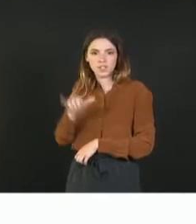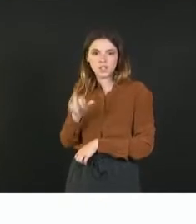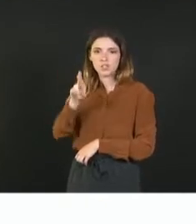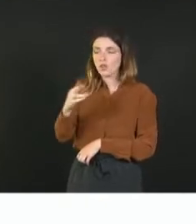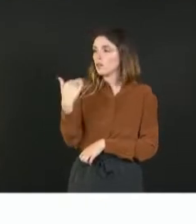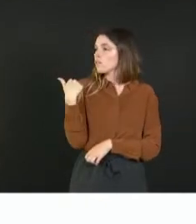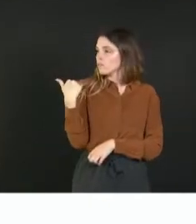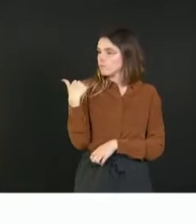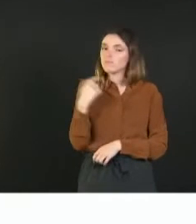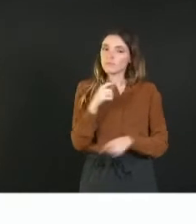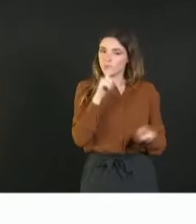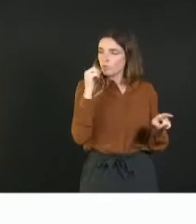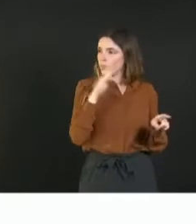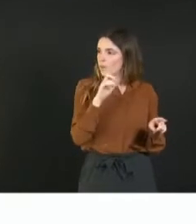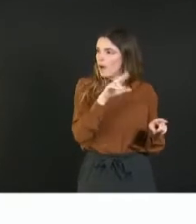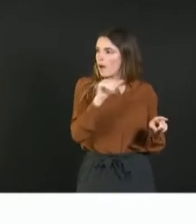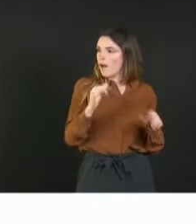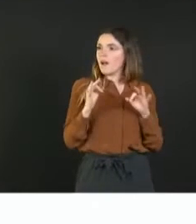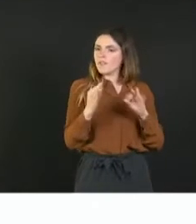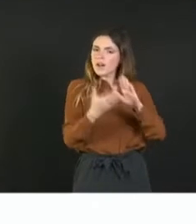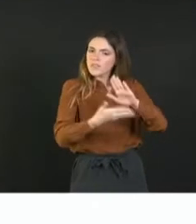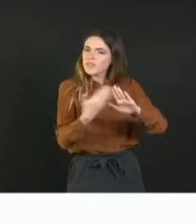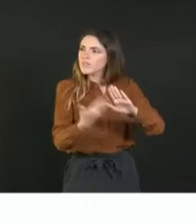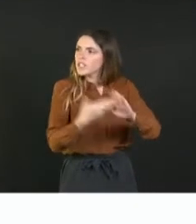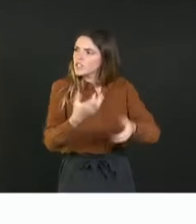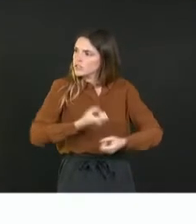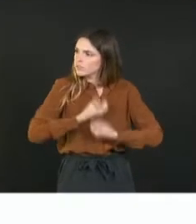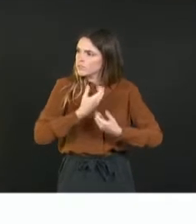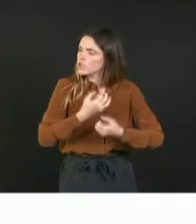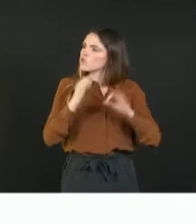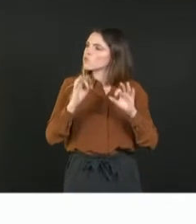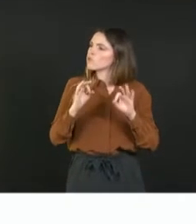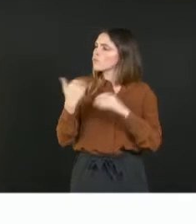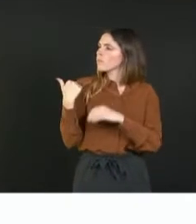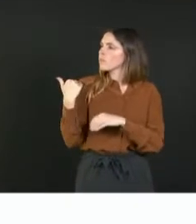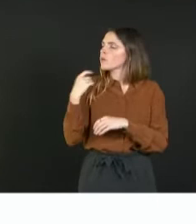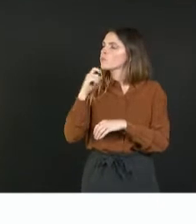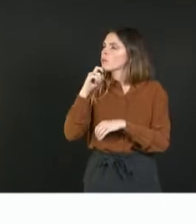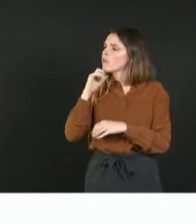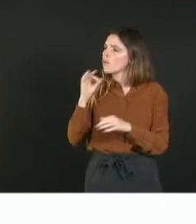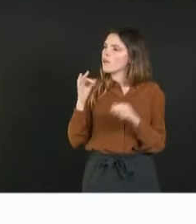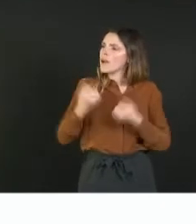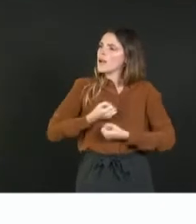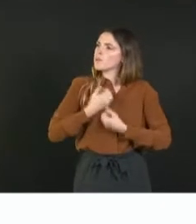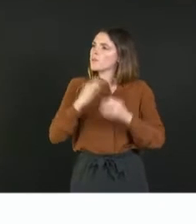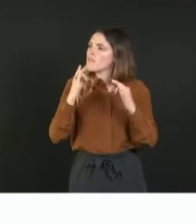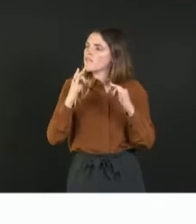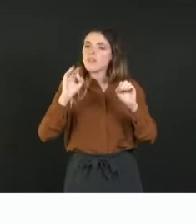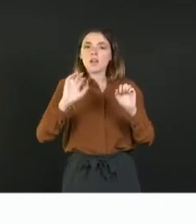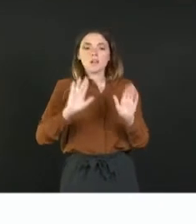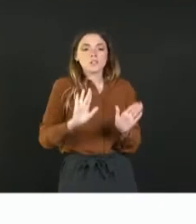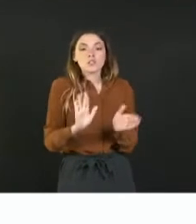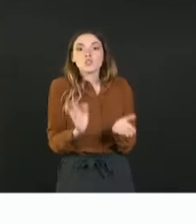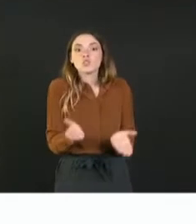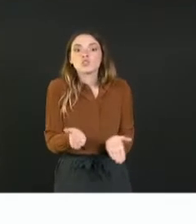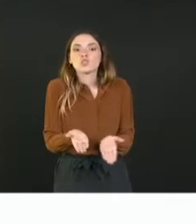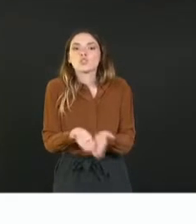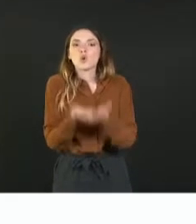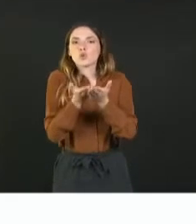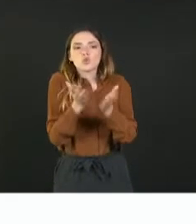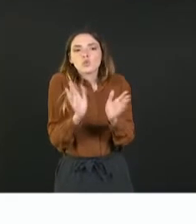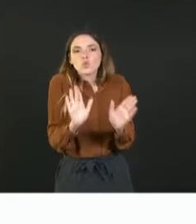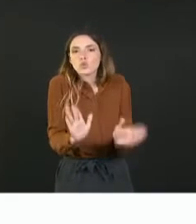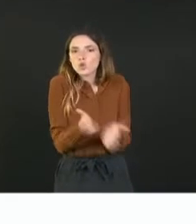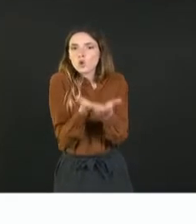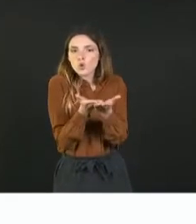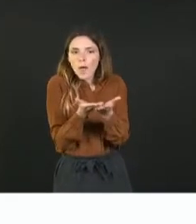avez évoqué tout à l'heure l'idée de sanctuarisation, et ça veut dire quoi? Est-ce qu'on a les outils nécessaires aujourd'hui pour pouvoir sanctuariser des espaces, y compris